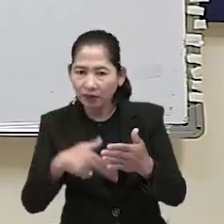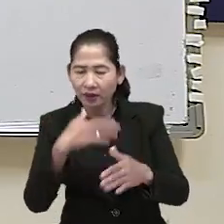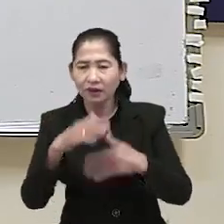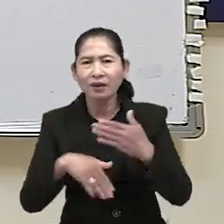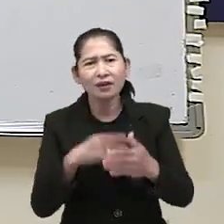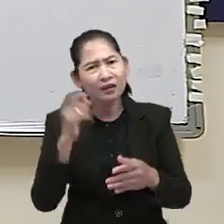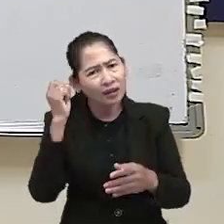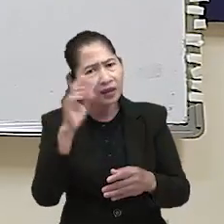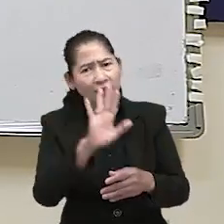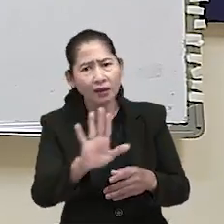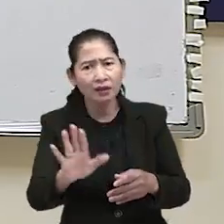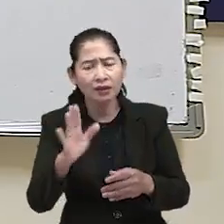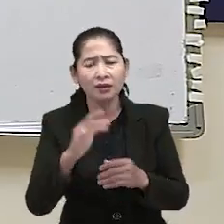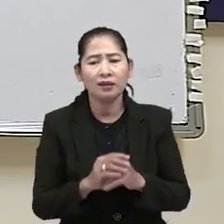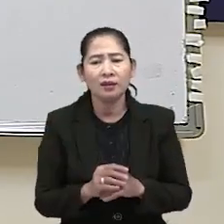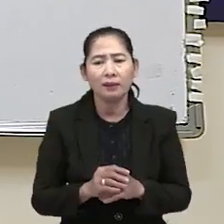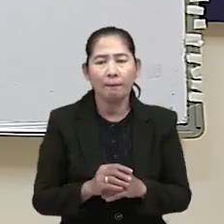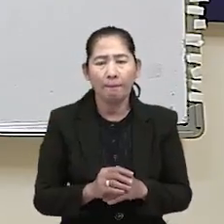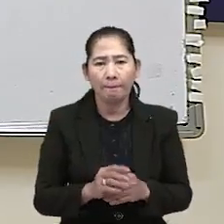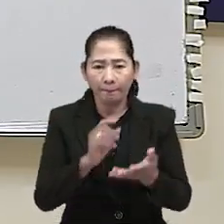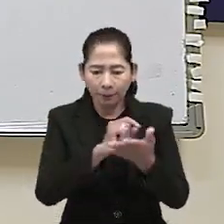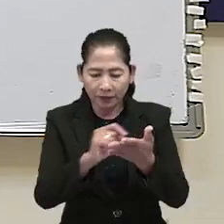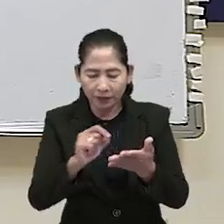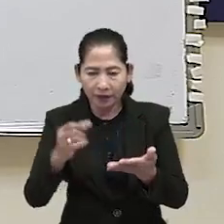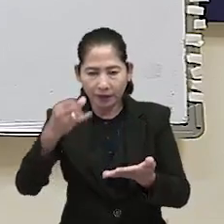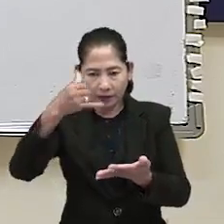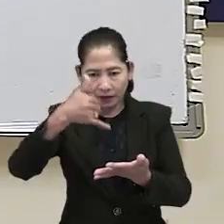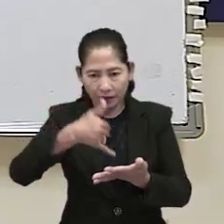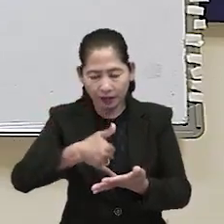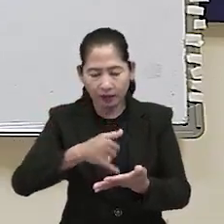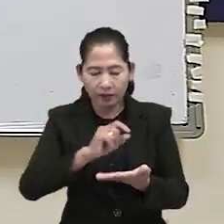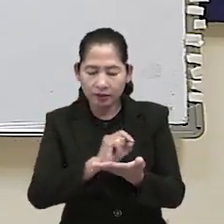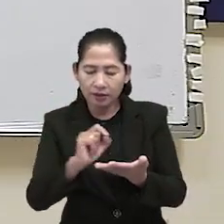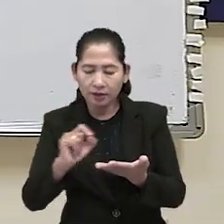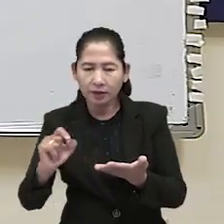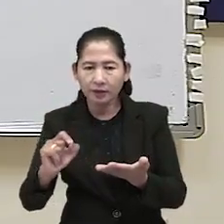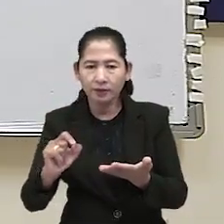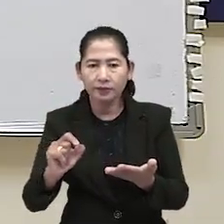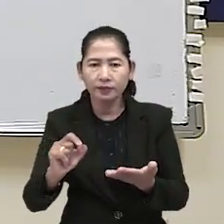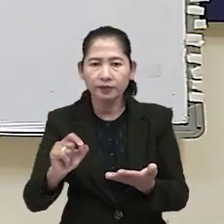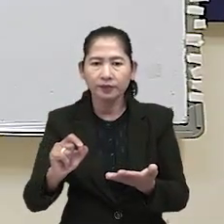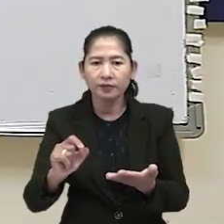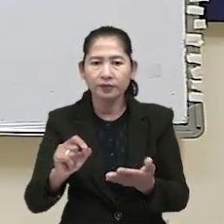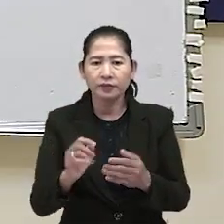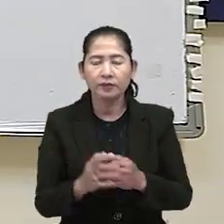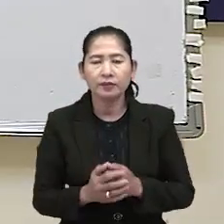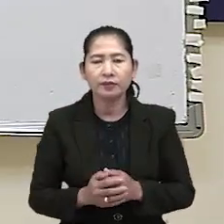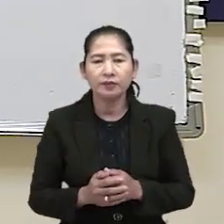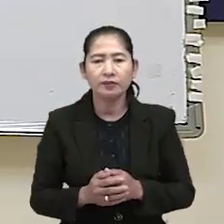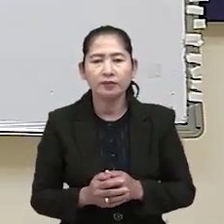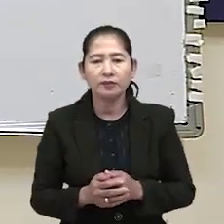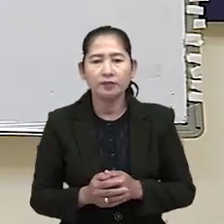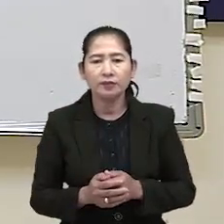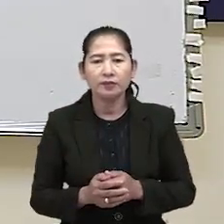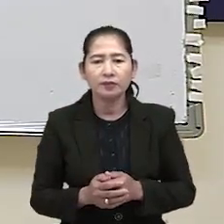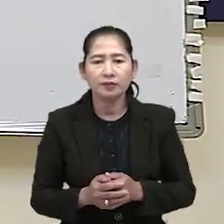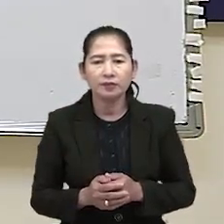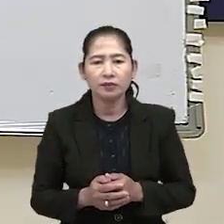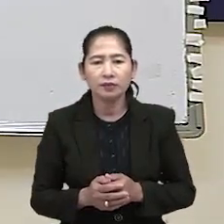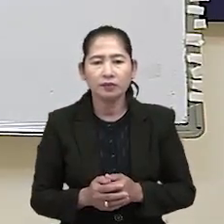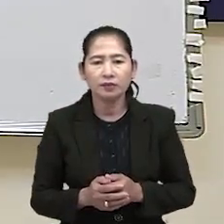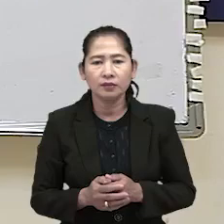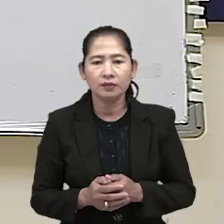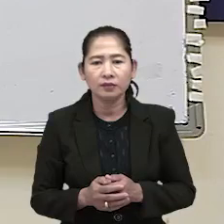ស់គ្នាកូនចាសំណេរថ្ងៃនេះយើងនឹងសរសេរអំពីមកមើលជាមួយអ្នកគ្រូទាំងអស់គ្នាកូន